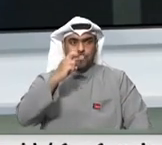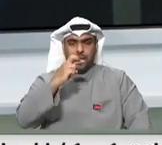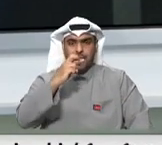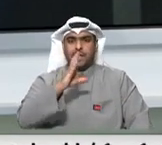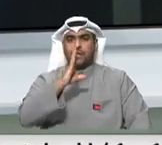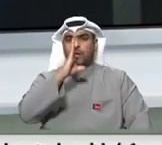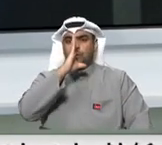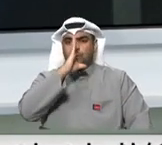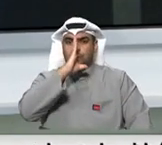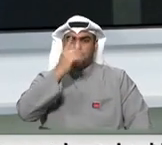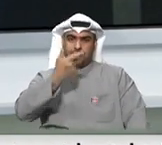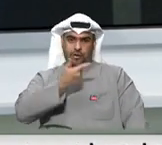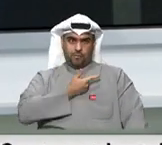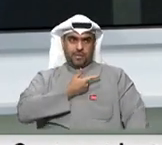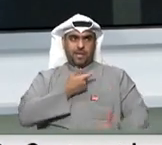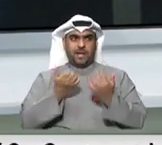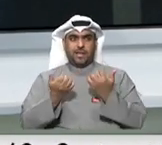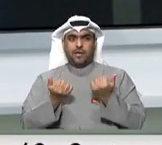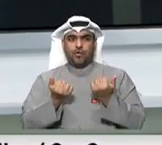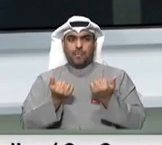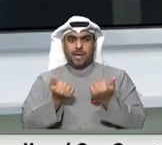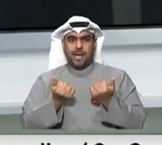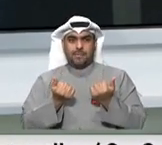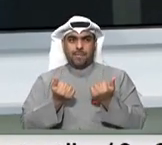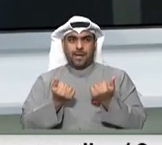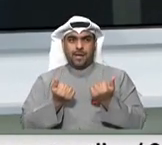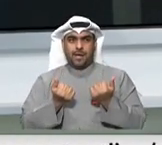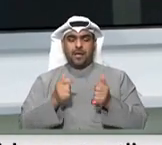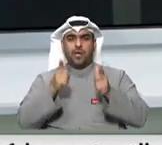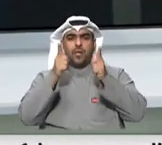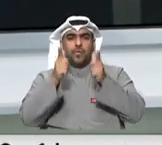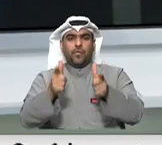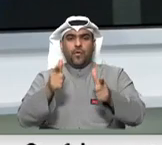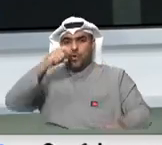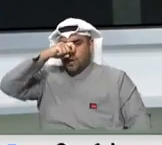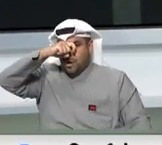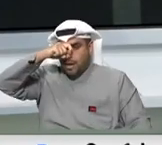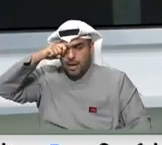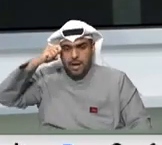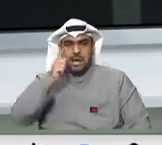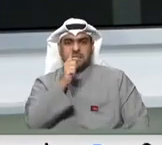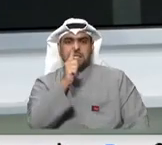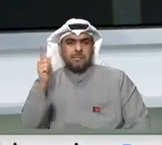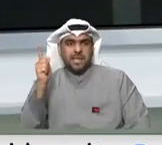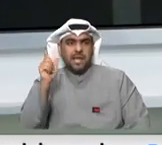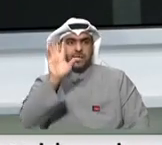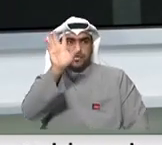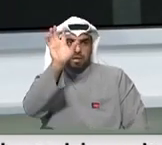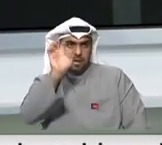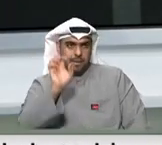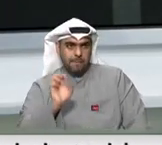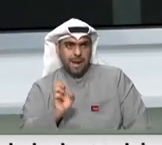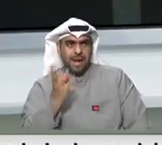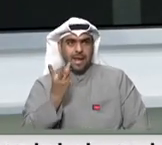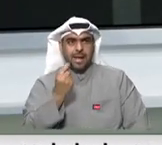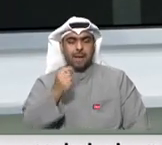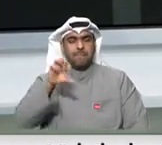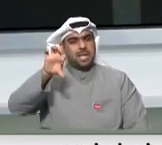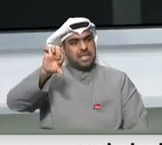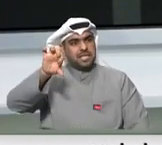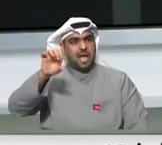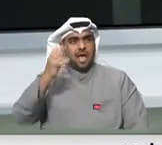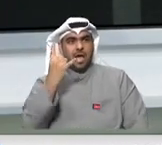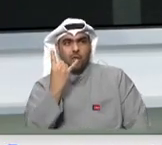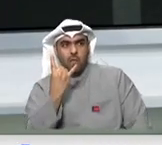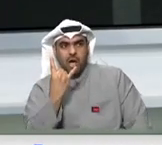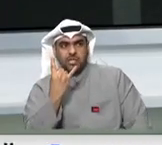والأحد، العظمى متوقعة 17، الصغرى من 9 درجات إلى 10 درجات مئوية. الرياح شمالية غربية معتدلة السرعة بشكل